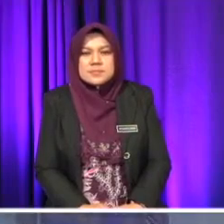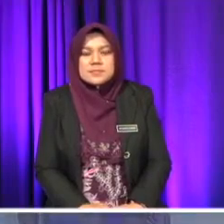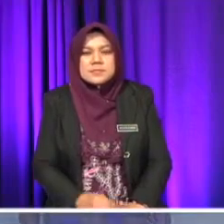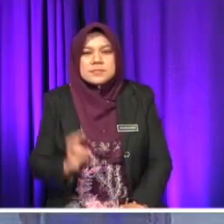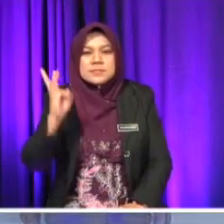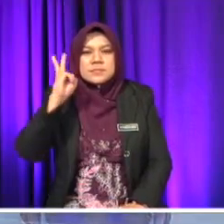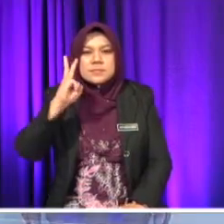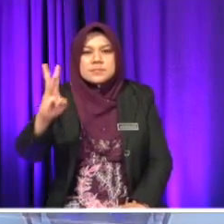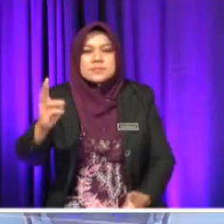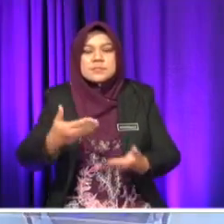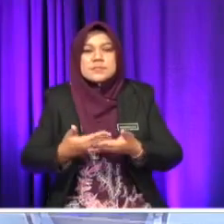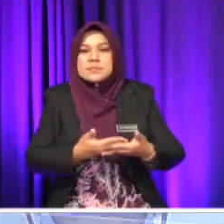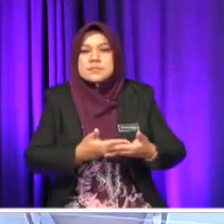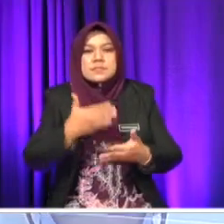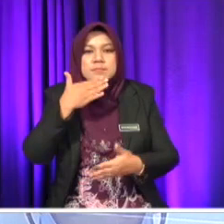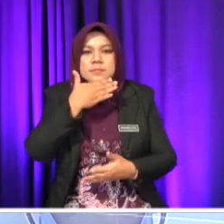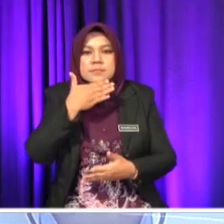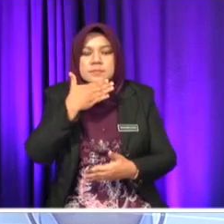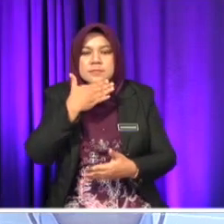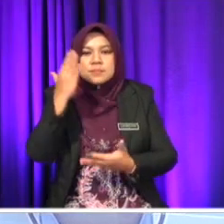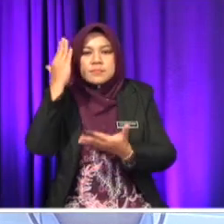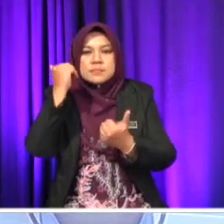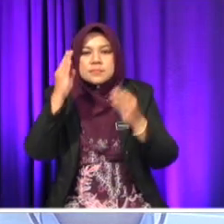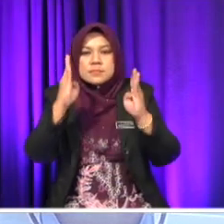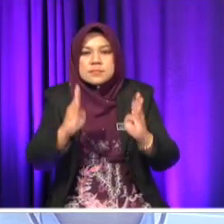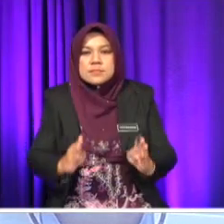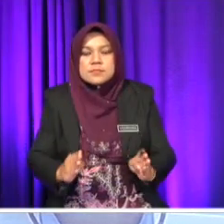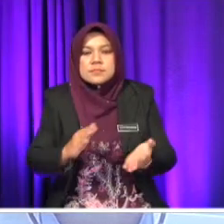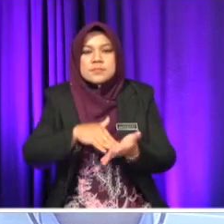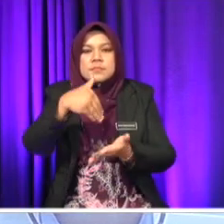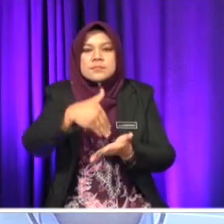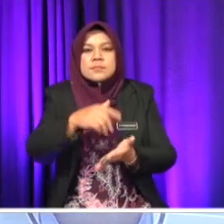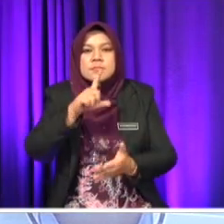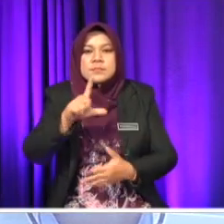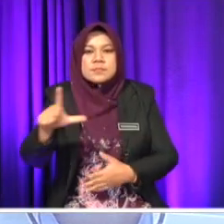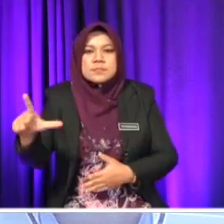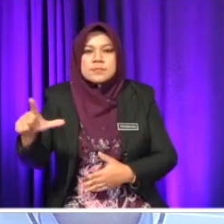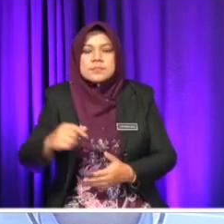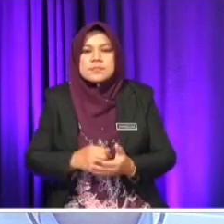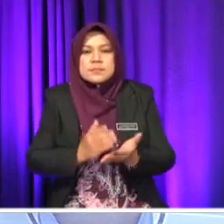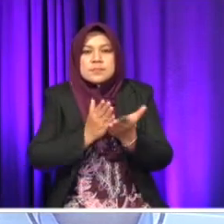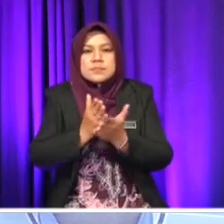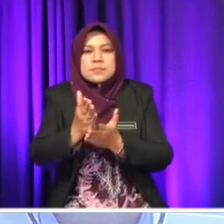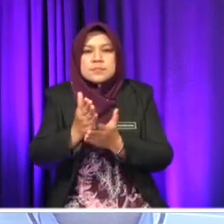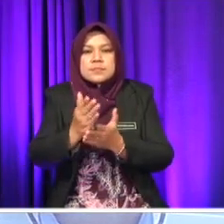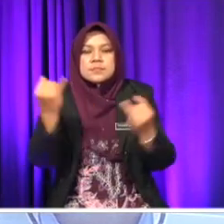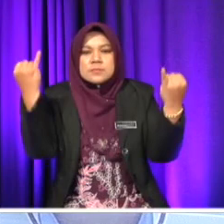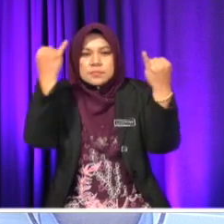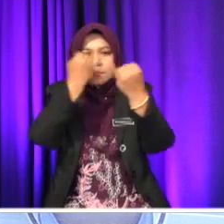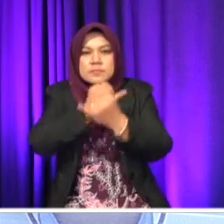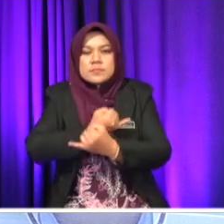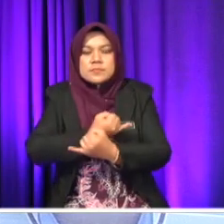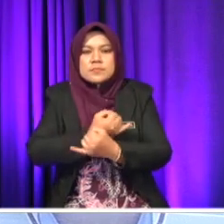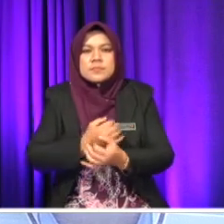wahai anak belia Harapan Bangsa Bangkitlah teruskan berjuang